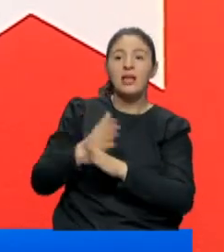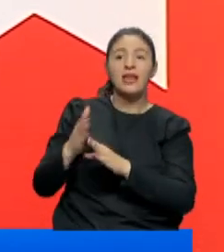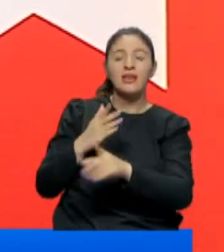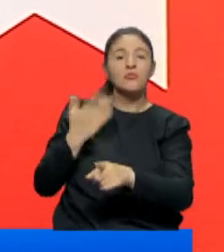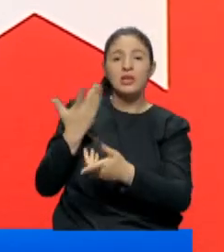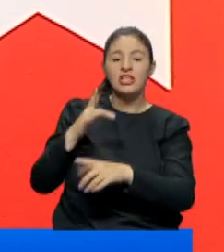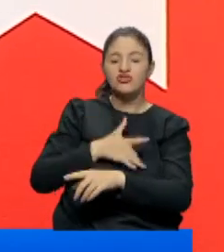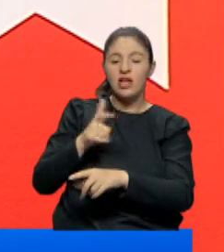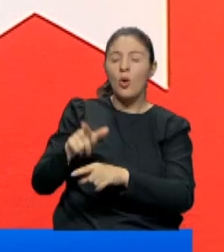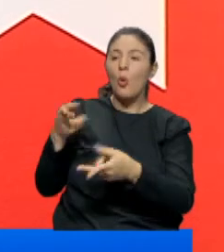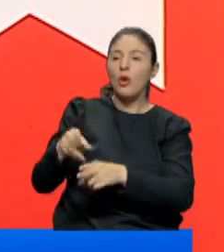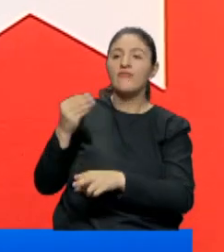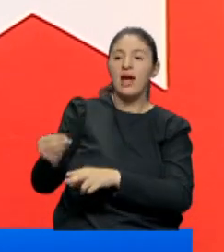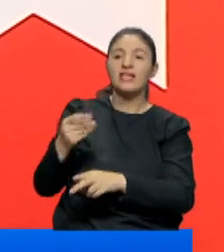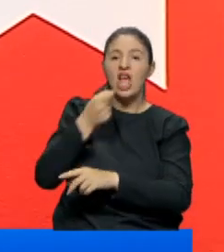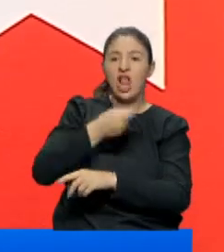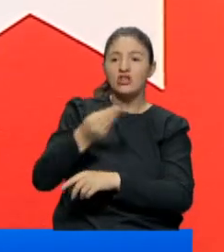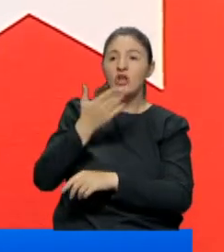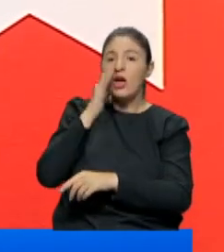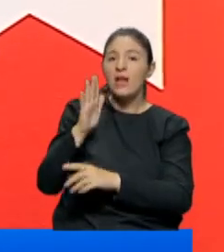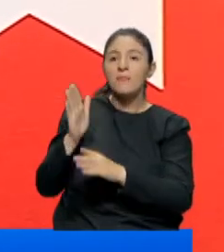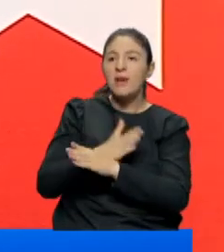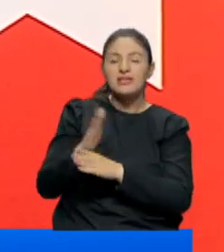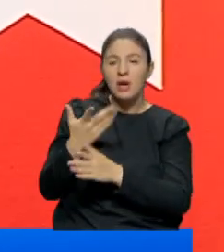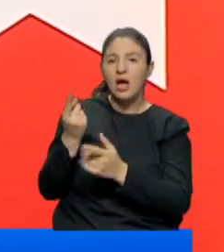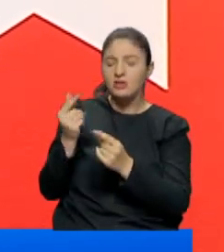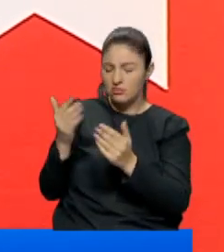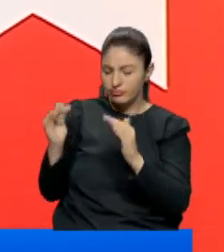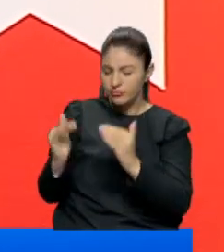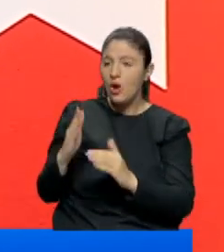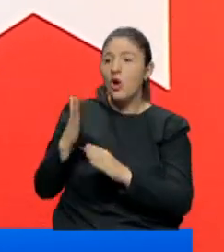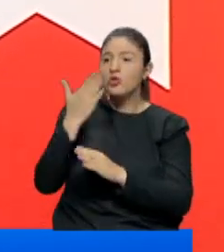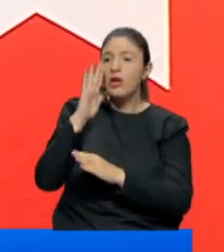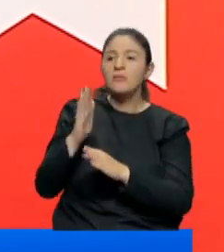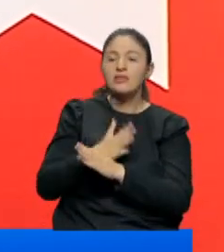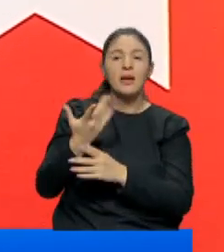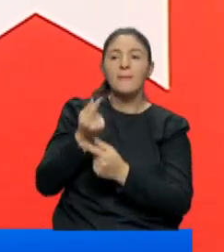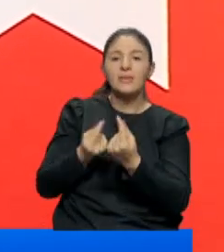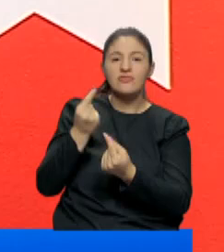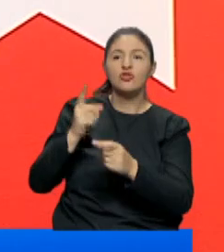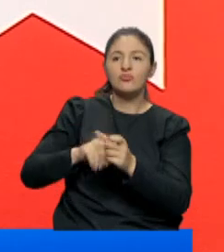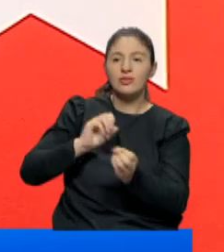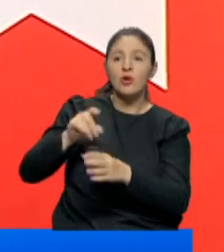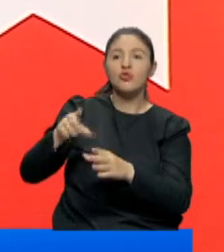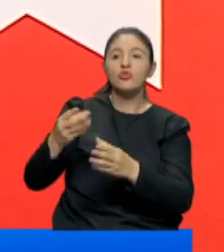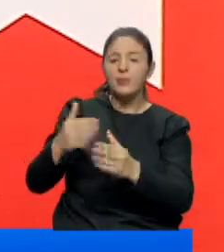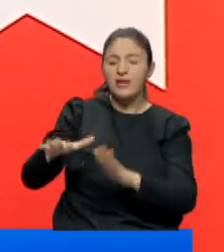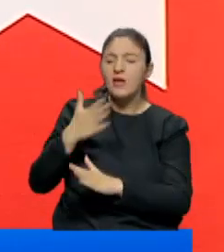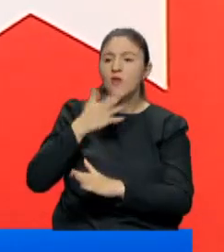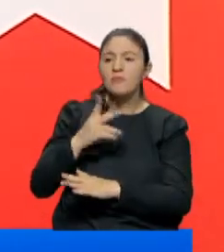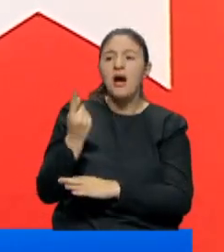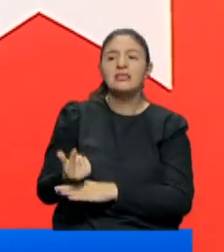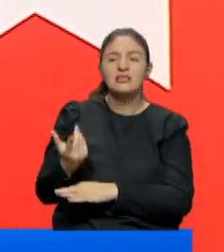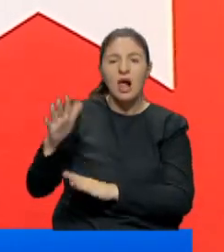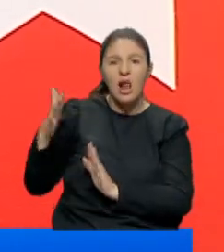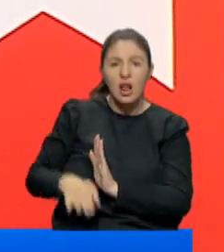topraktaki canlılığı öldürdü organik madde miktarı mızı gittikçe azaldı organik madde dediğimiz bitki ve hayvan atıkları toprakta yok denecek kadar